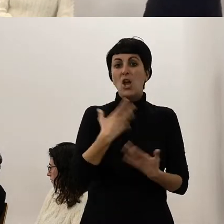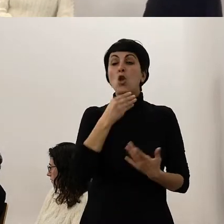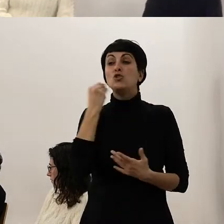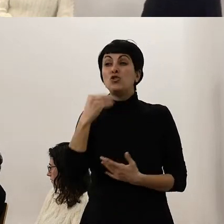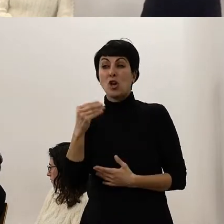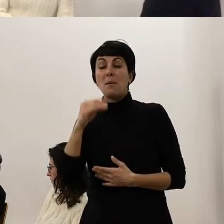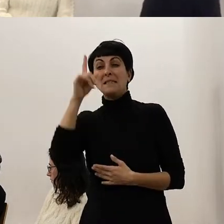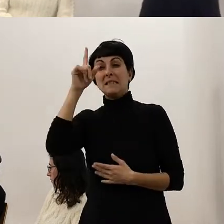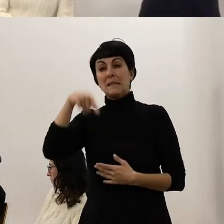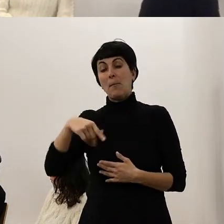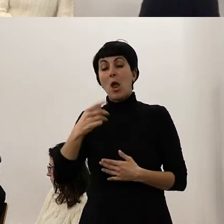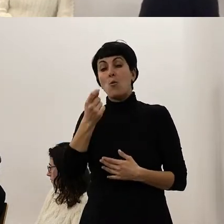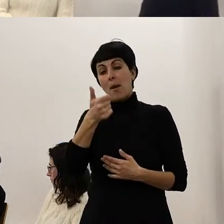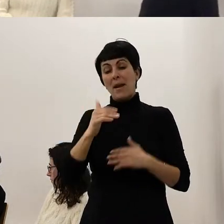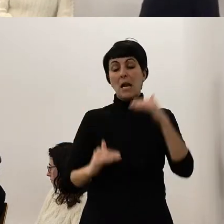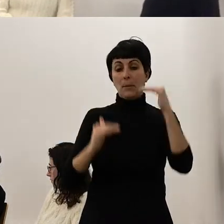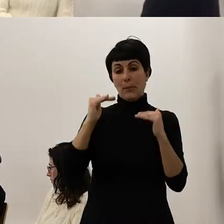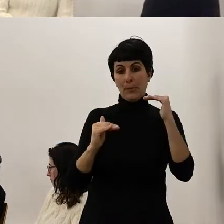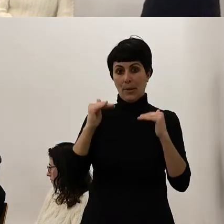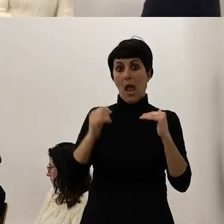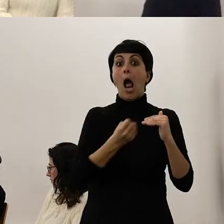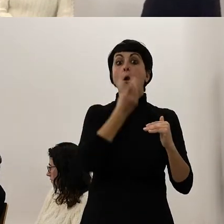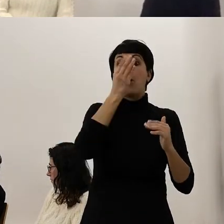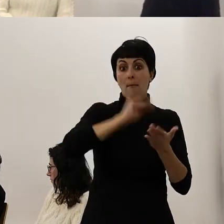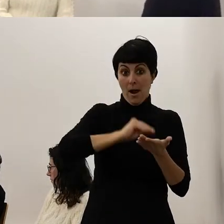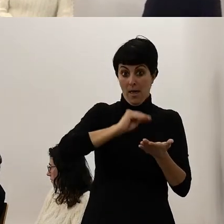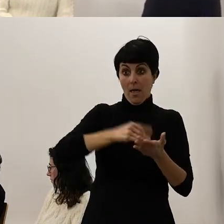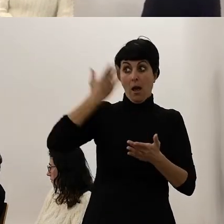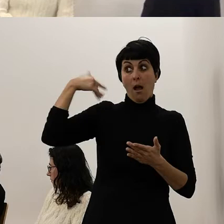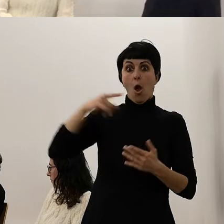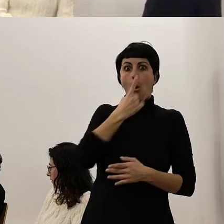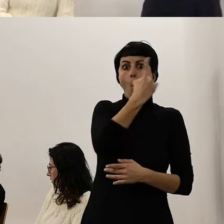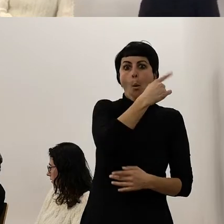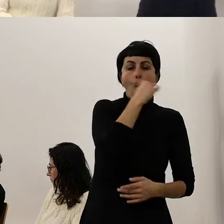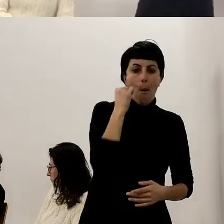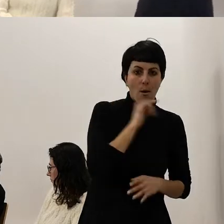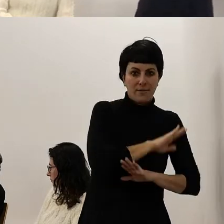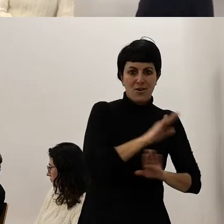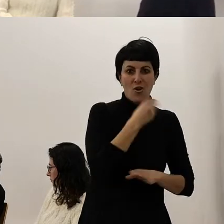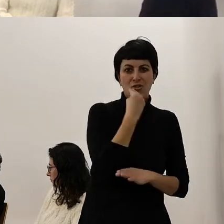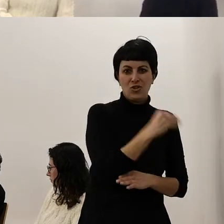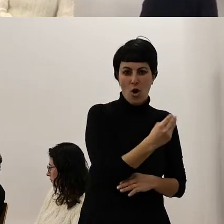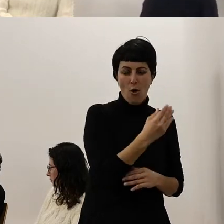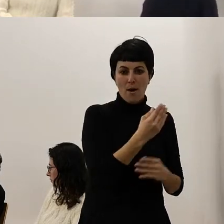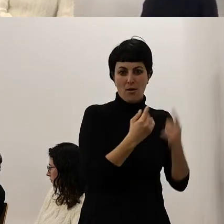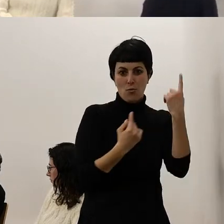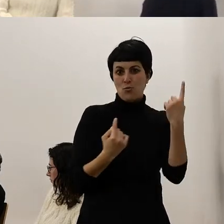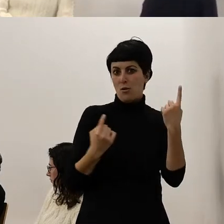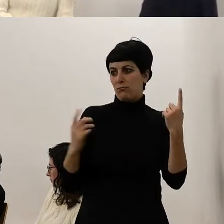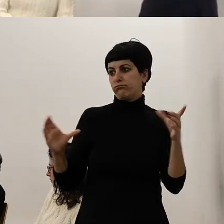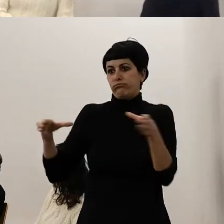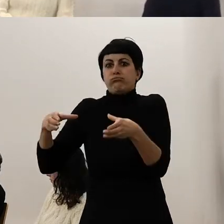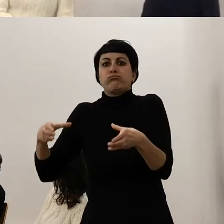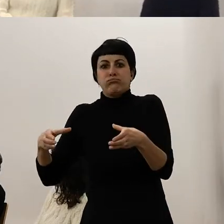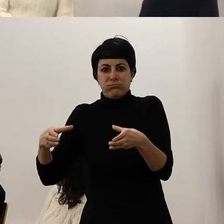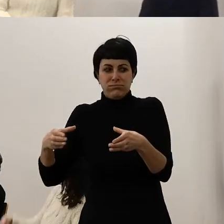juvenils també hi ha èpoques que han sigut un noi, dos nois, i el pes de les noies i de les dones